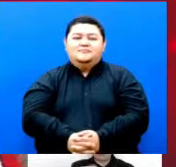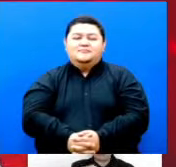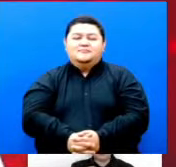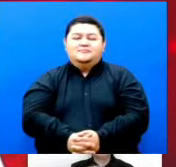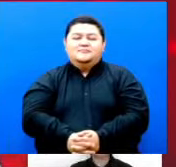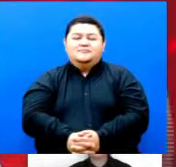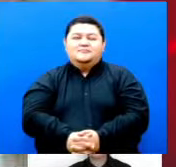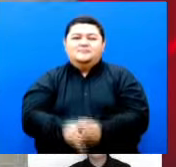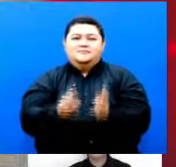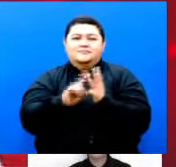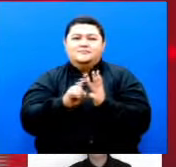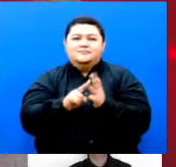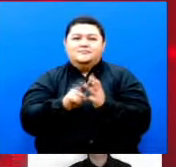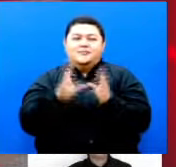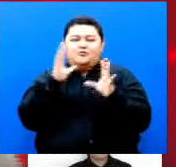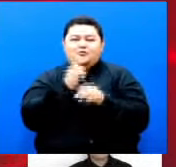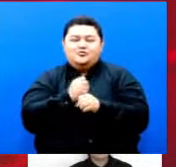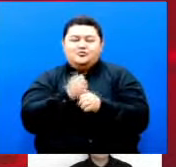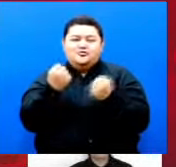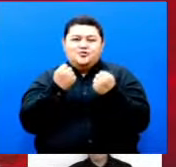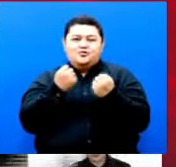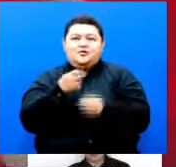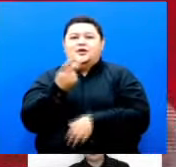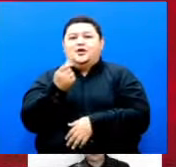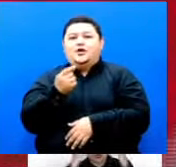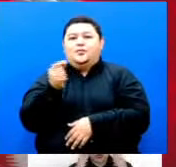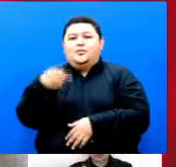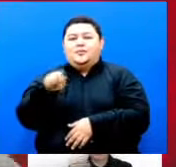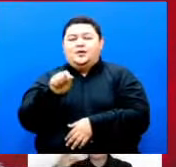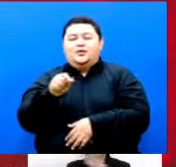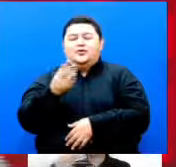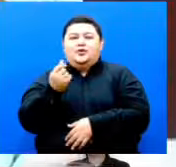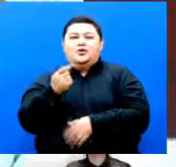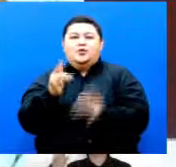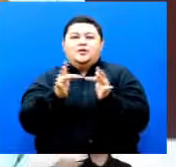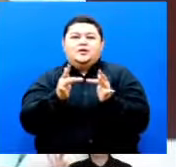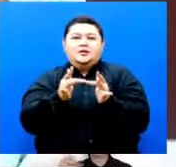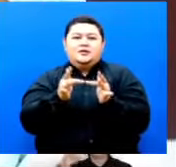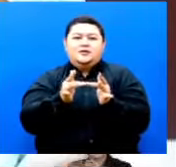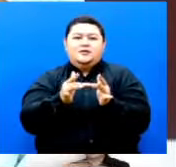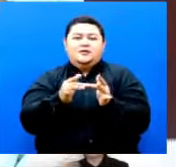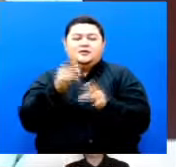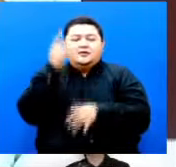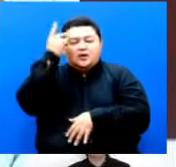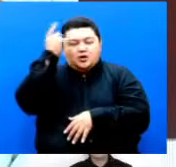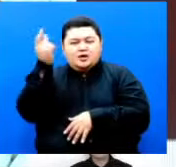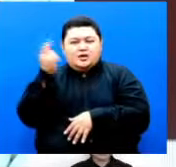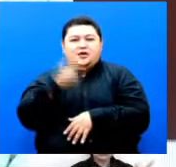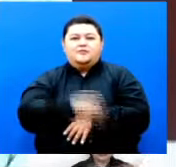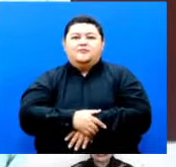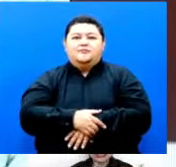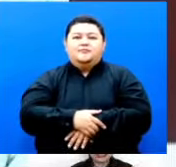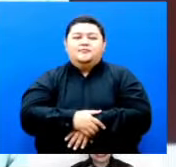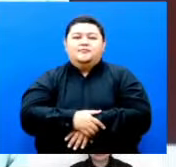Halselanjutnyaadalahfokuspada kekuatanekonomibaru,yaitu ekonomidigitaldan ekonomi